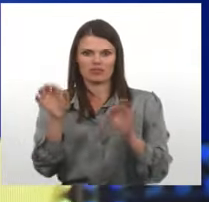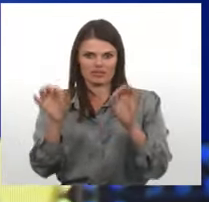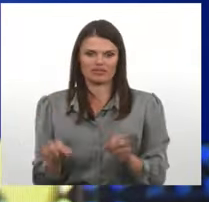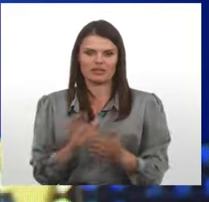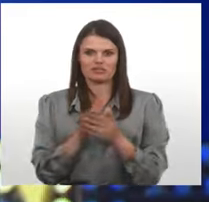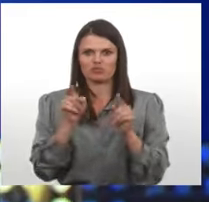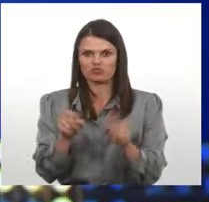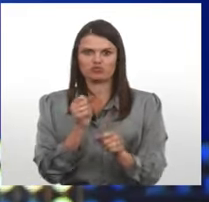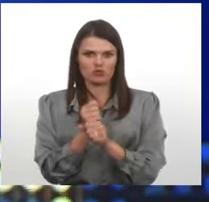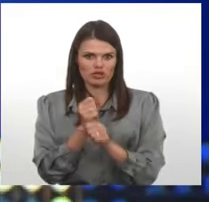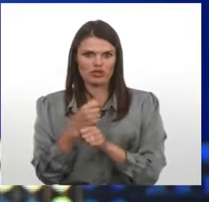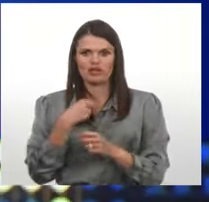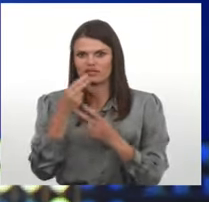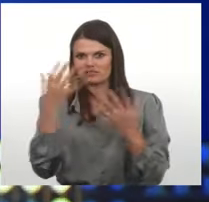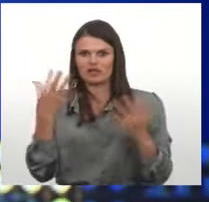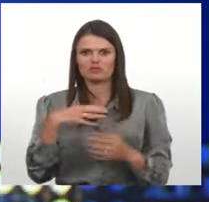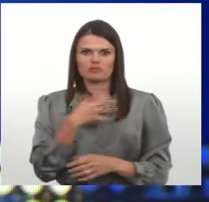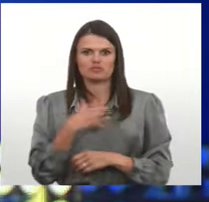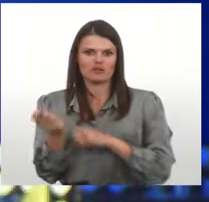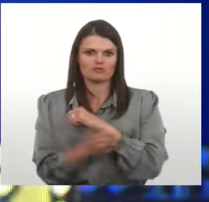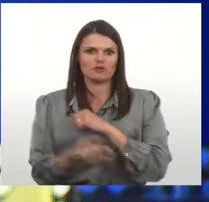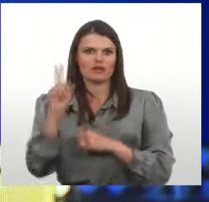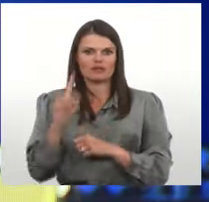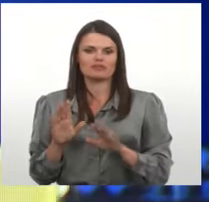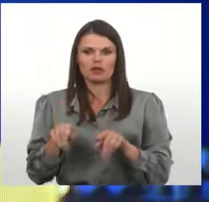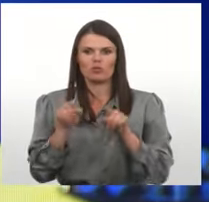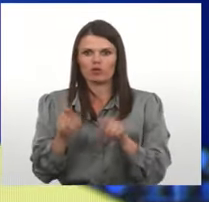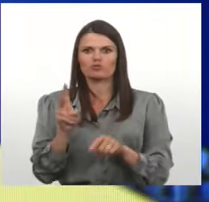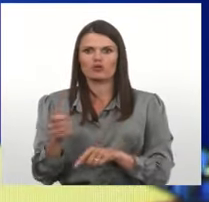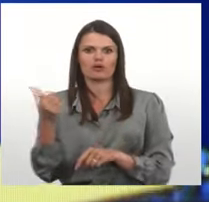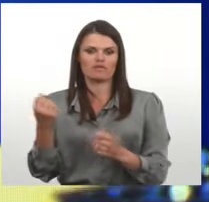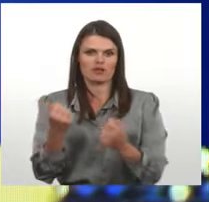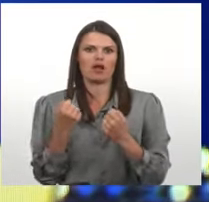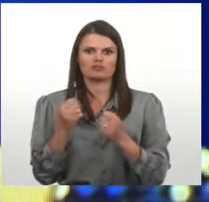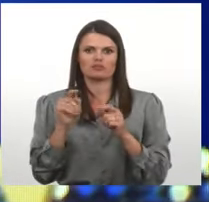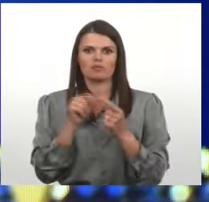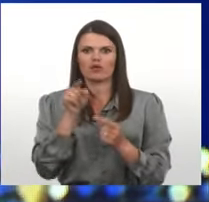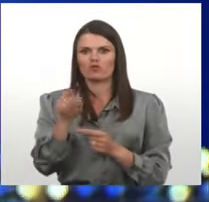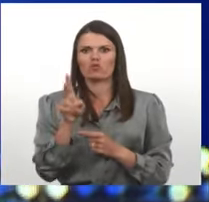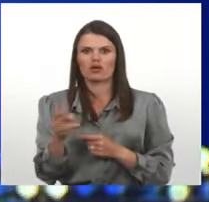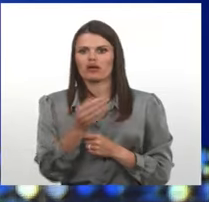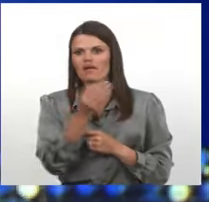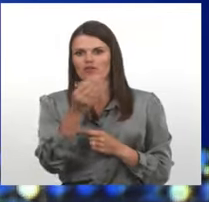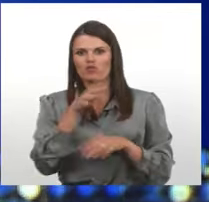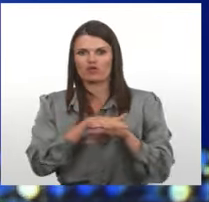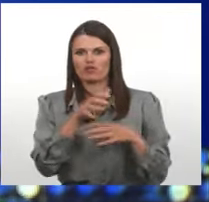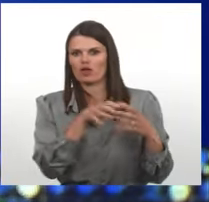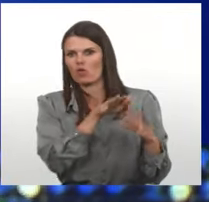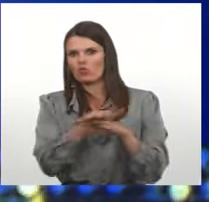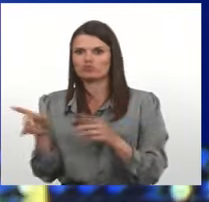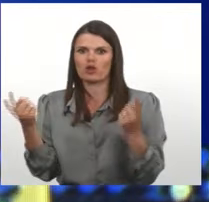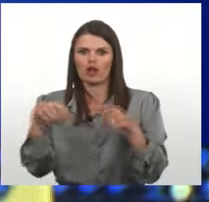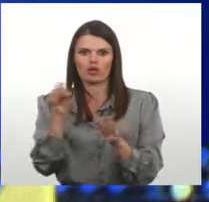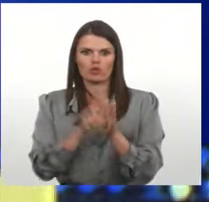uz to darīt. Un es neredzu, kāpēc būtu jāsoda Izraela par to, ka viņi aizstāvās. Par to, ka viņi teroristiski uzbrukumu laikā